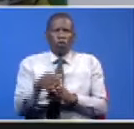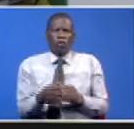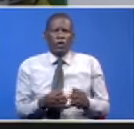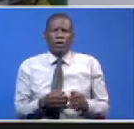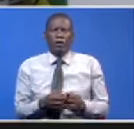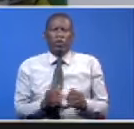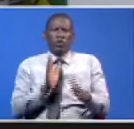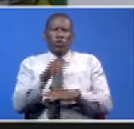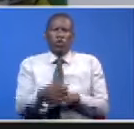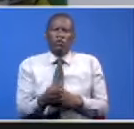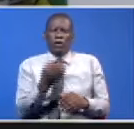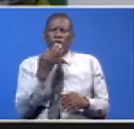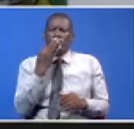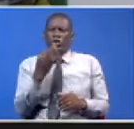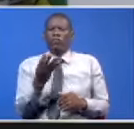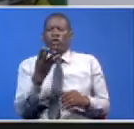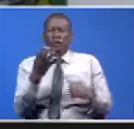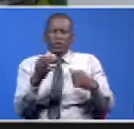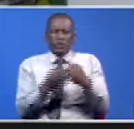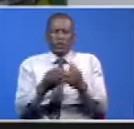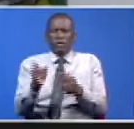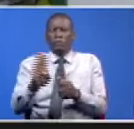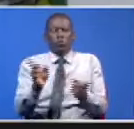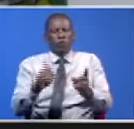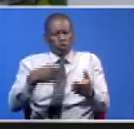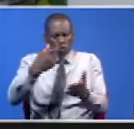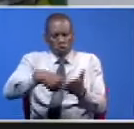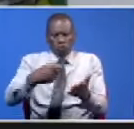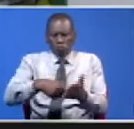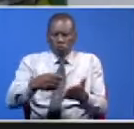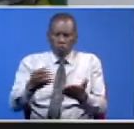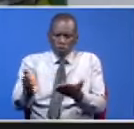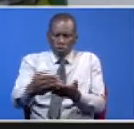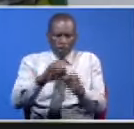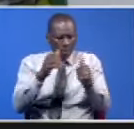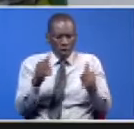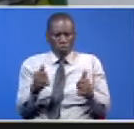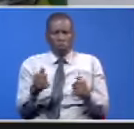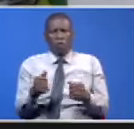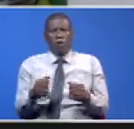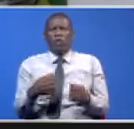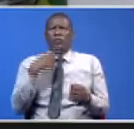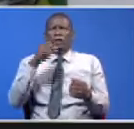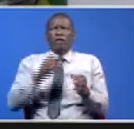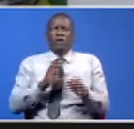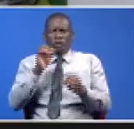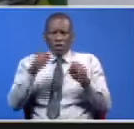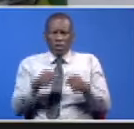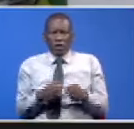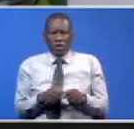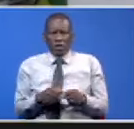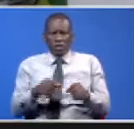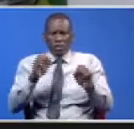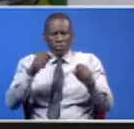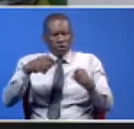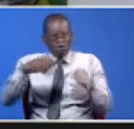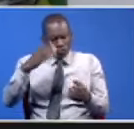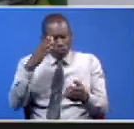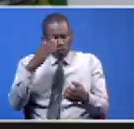cha shilingi bilioni 346. Hivyo basi ni kusema kwamba tukiweza kupasisha hii miswada